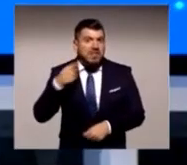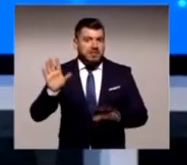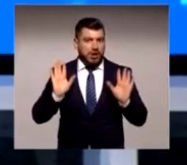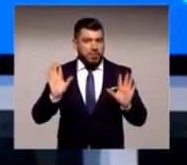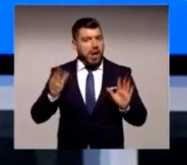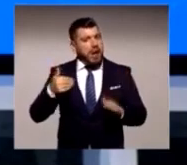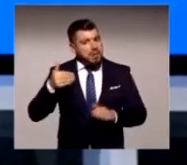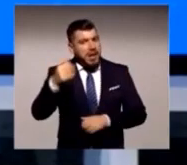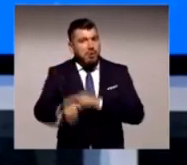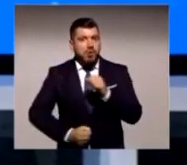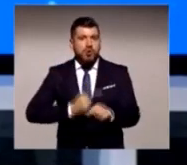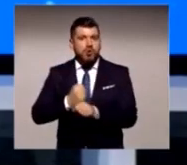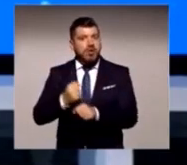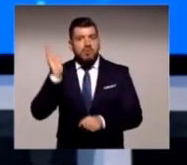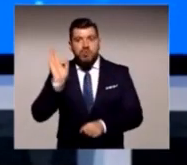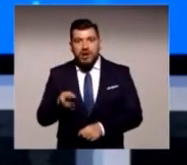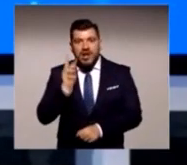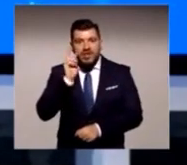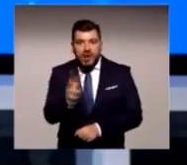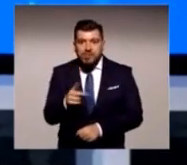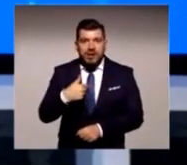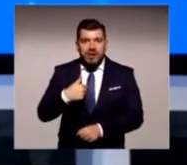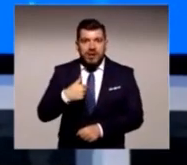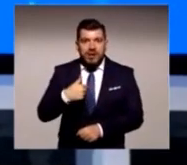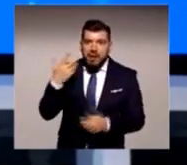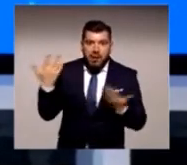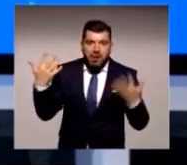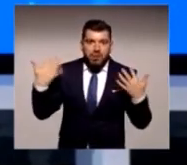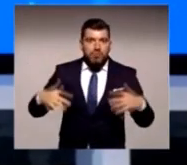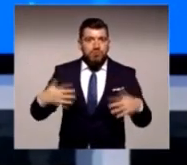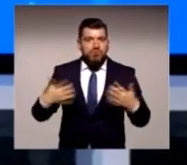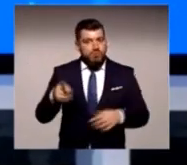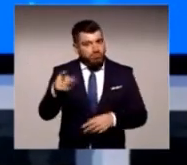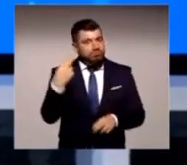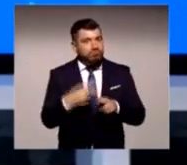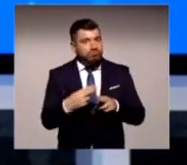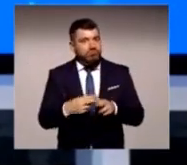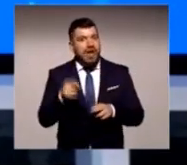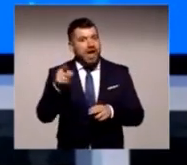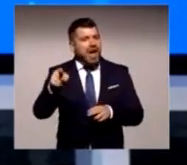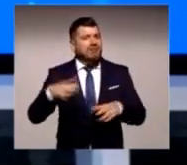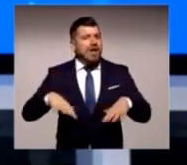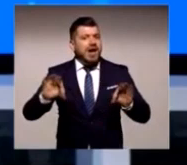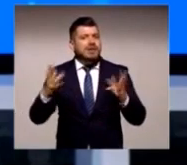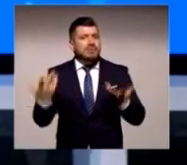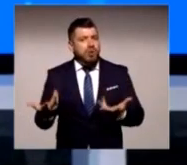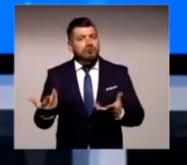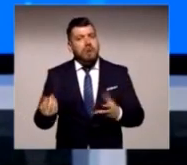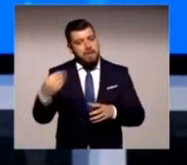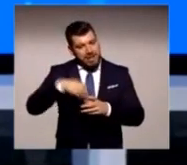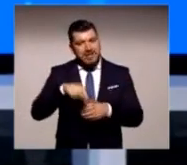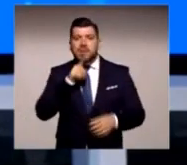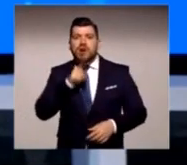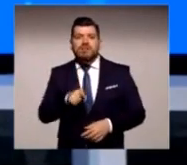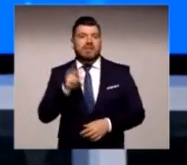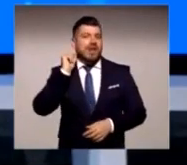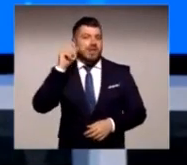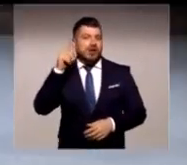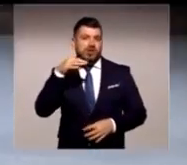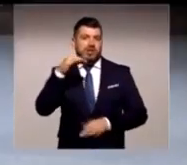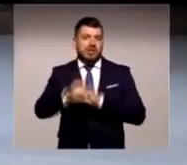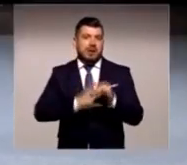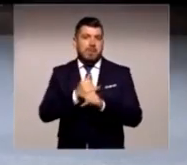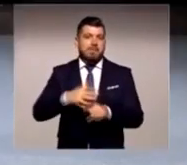χρόνια μπορεί να μιλάμε για αυτές με θαυμασμό, θα έχουν ξεκινήσει την πορεία τους μέσα από το Elevate Greece και θα έχουν τύχει από το κράτος της υποστηρίξεως